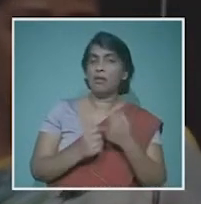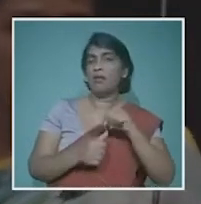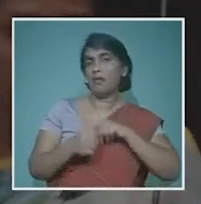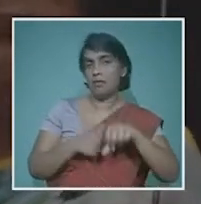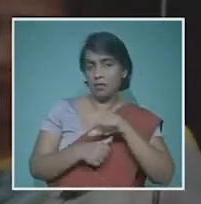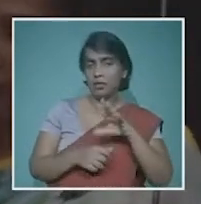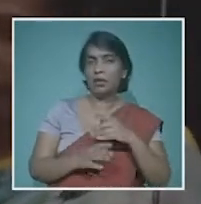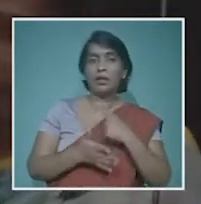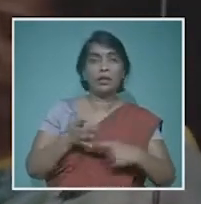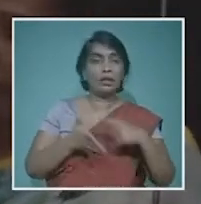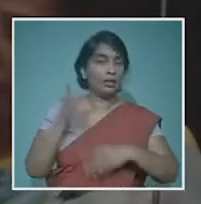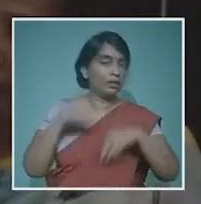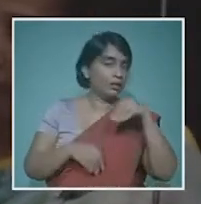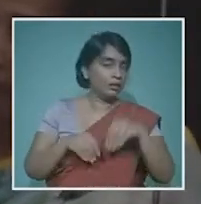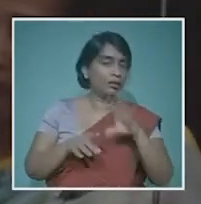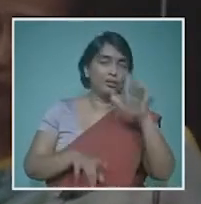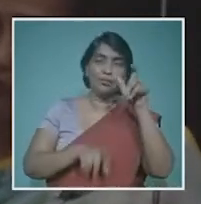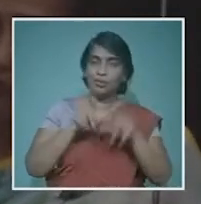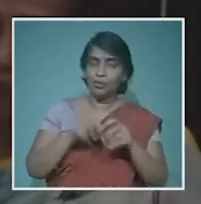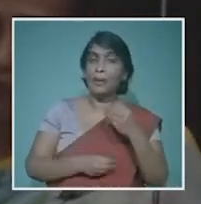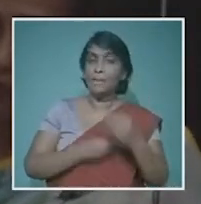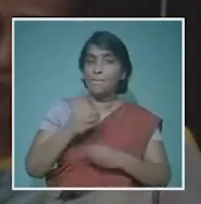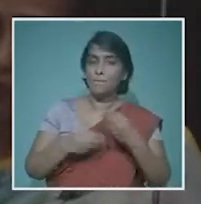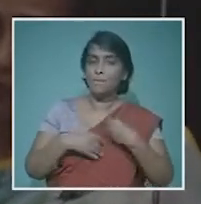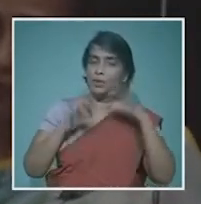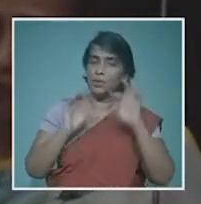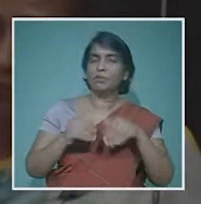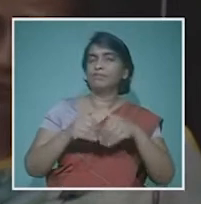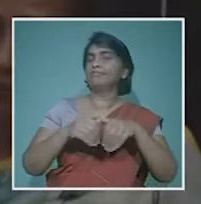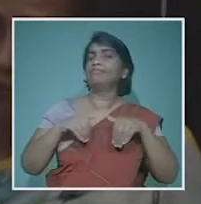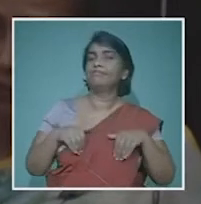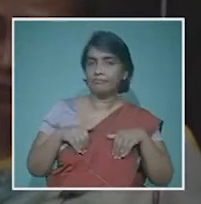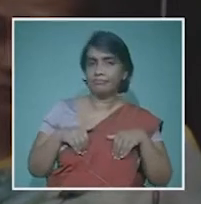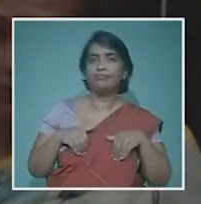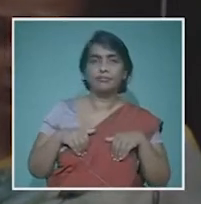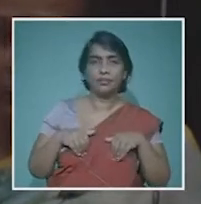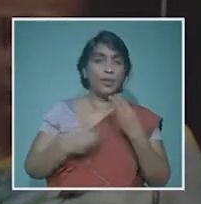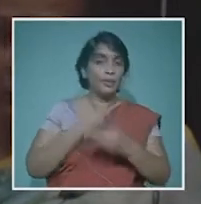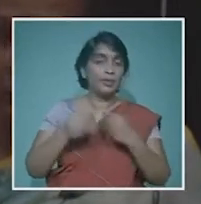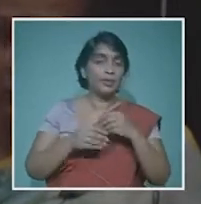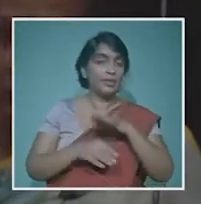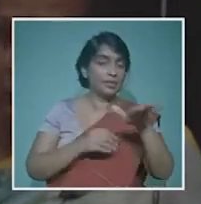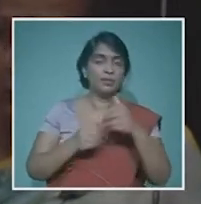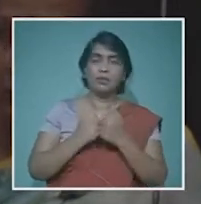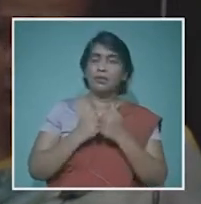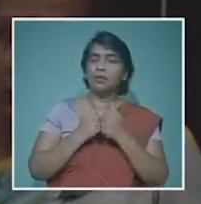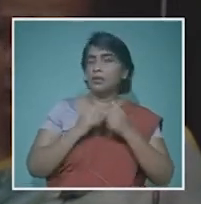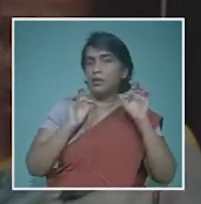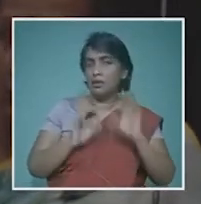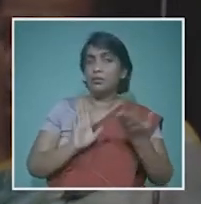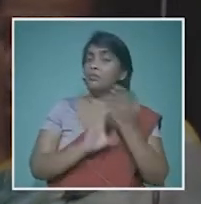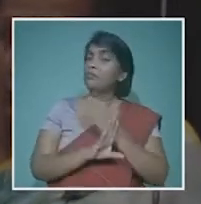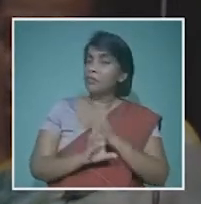කියලා. එහෙනම් දේශපාලඥයෝ හැටියට අපි බිස්නස් වලින් අයින් වෙන්න තියෙනවා. ව්‍යාපාර සමාජයෙන් ඉවත් වෙන්න තිබෙනවා. බොහොම අමාරුවෙන් ඒ